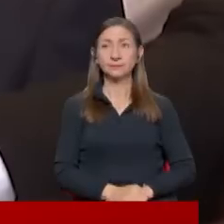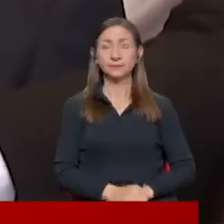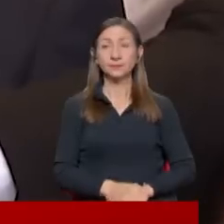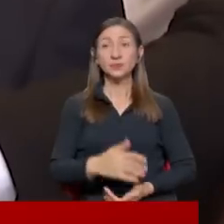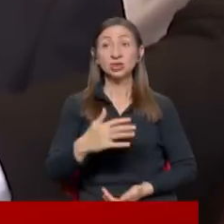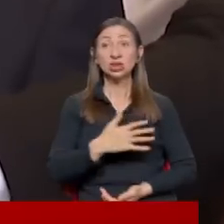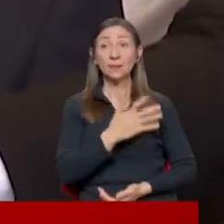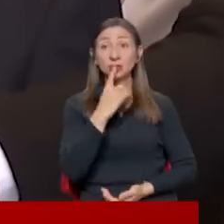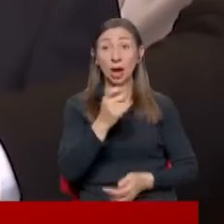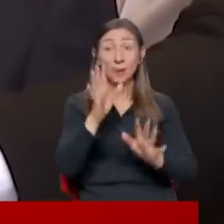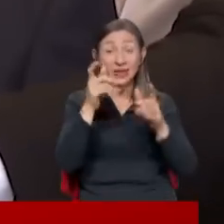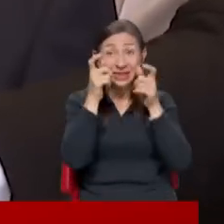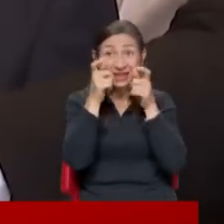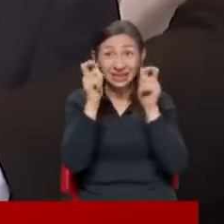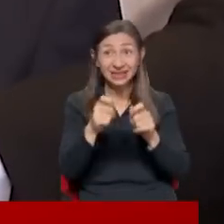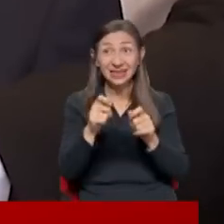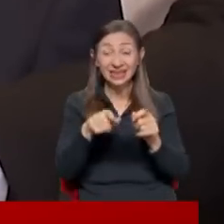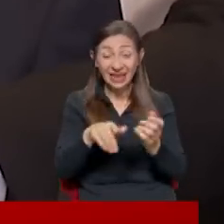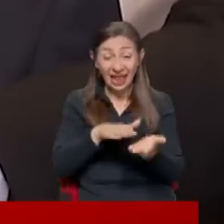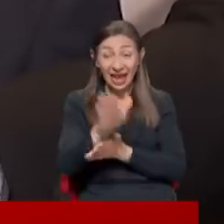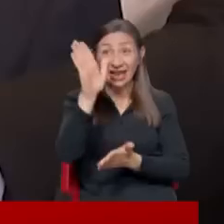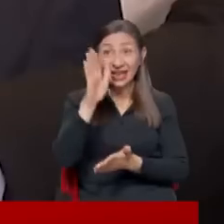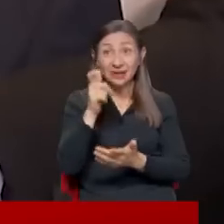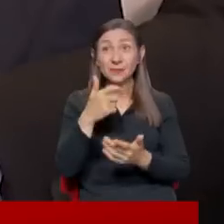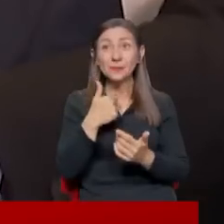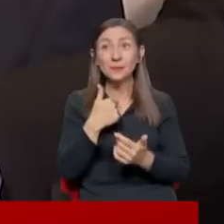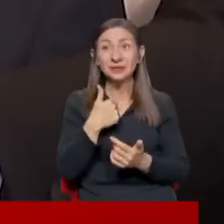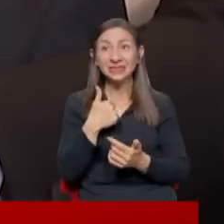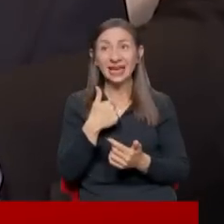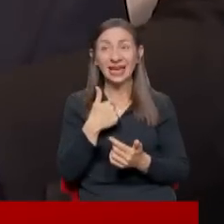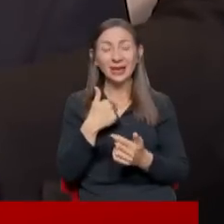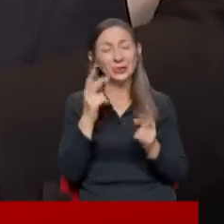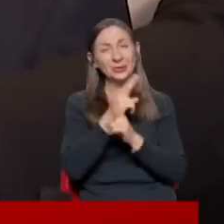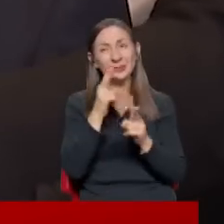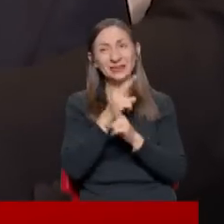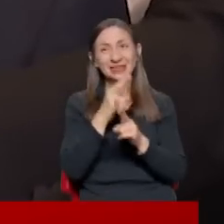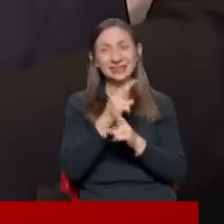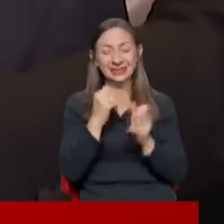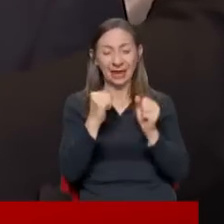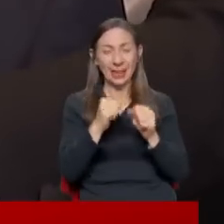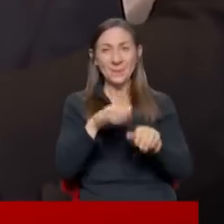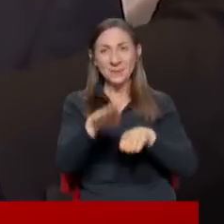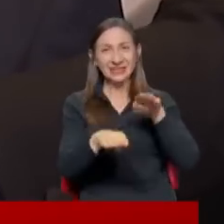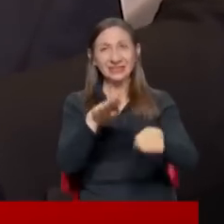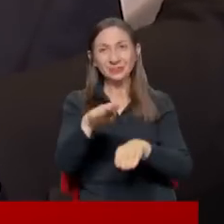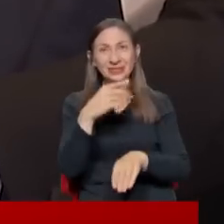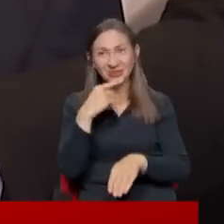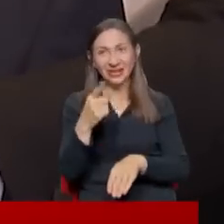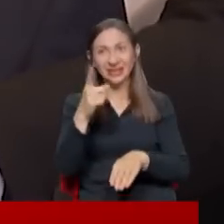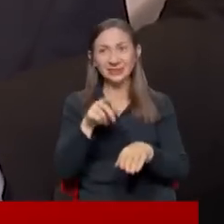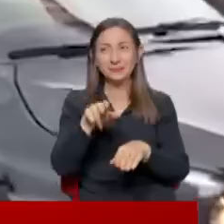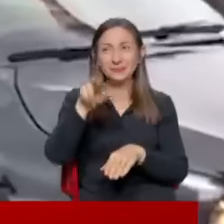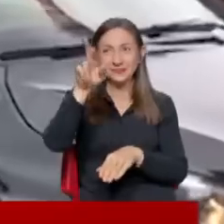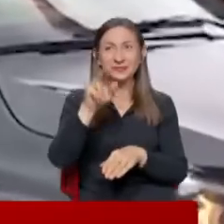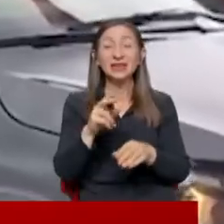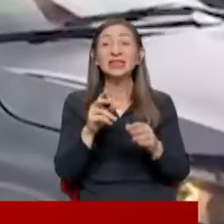CHP sözcüsü aman dikkat edin dedi, yerler kaygan burada. Biz de gülümsedik, sağlam bastığımızı söyleyerek yukarıya